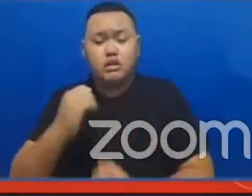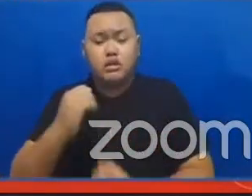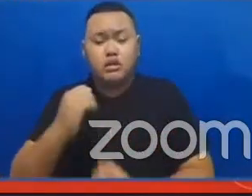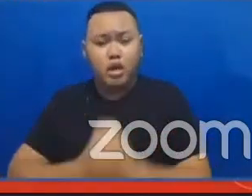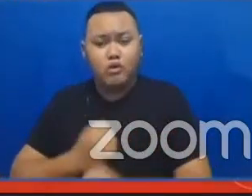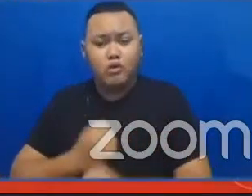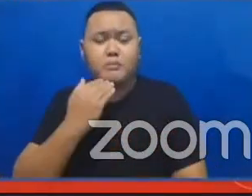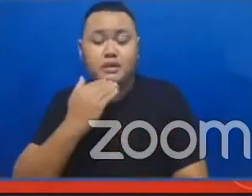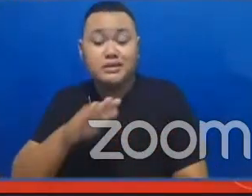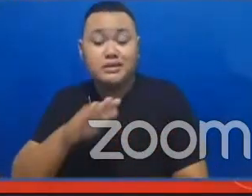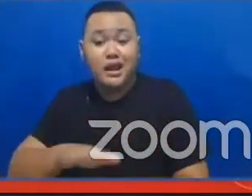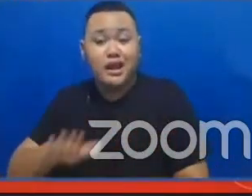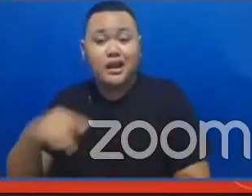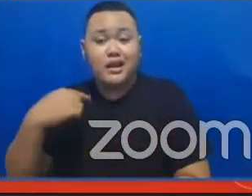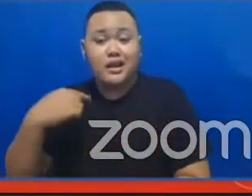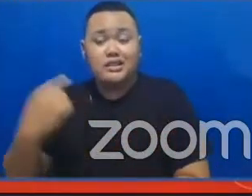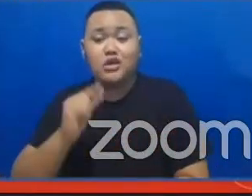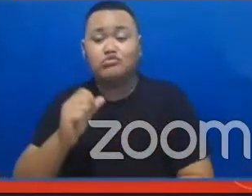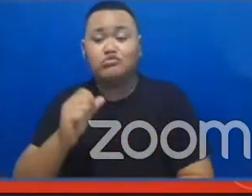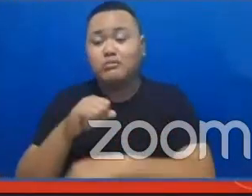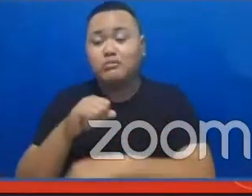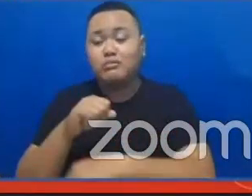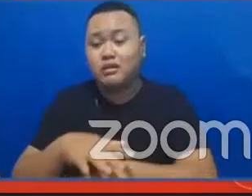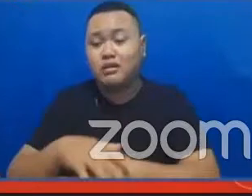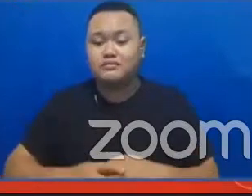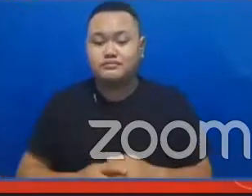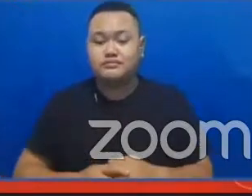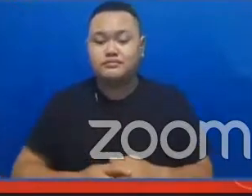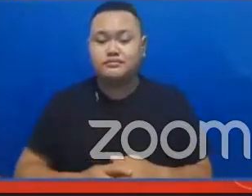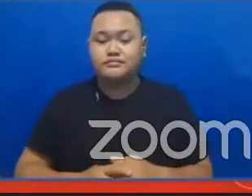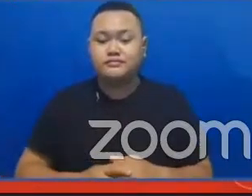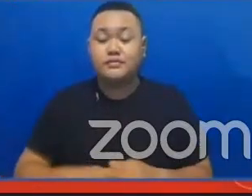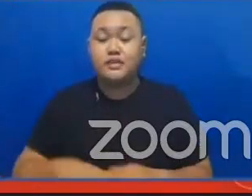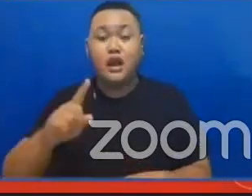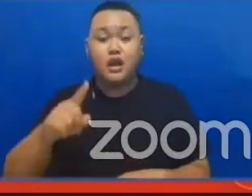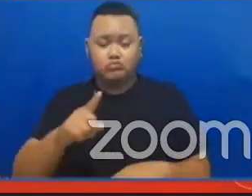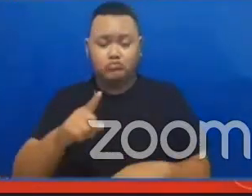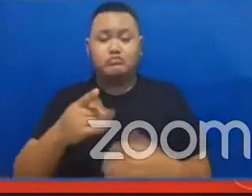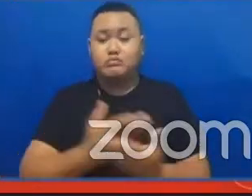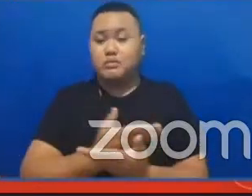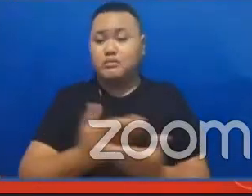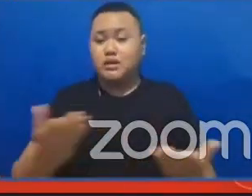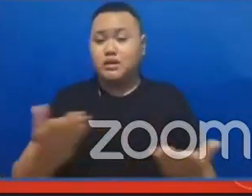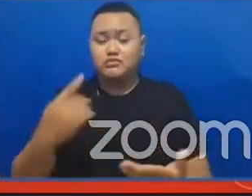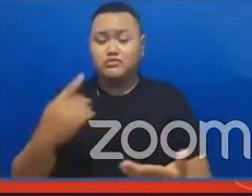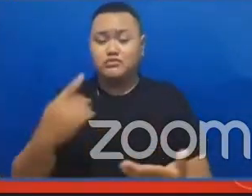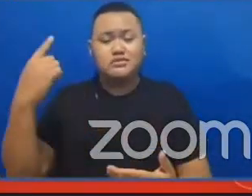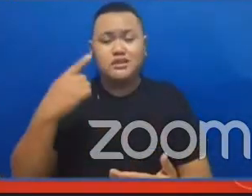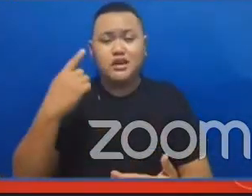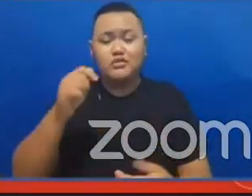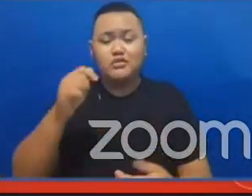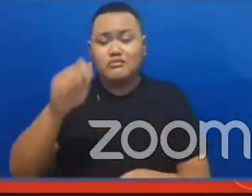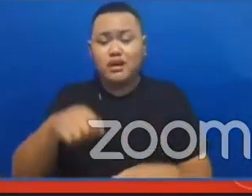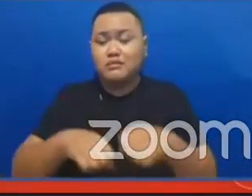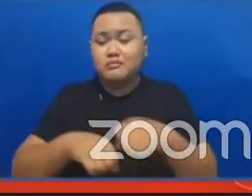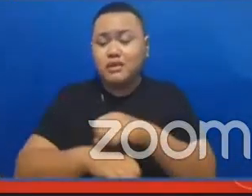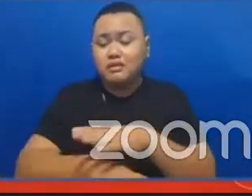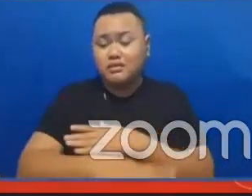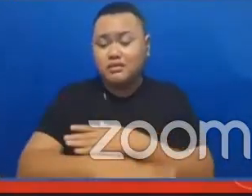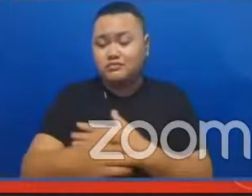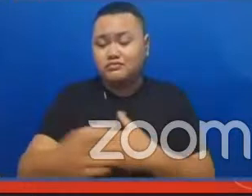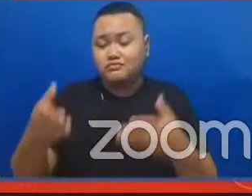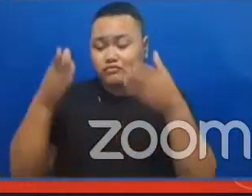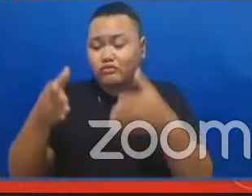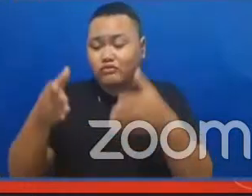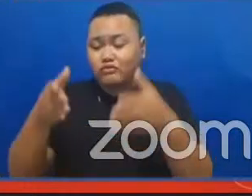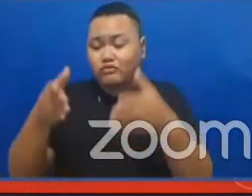proses sains. Sehingga kalau itu didesain sedemikian rupa, maka waktu yang digunakan oleh peserta didik